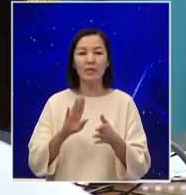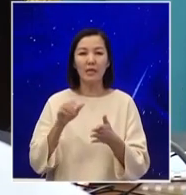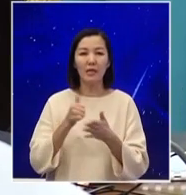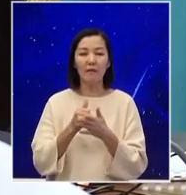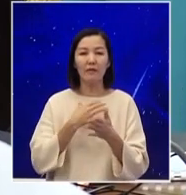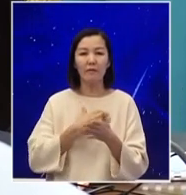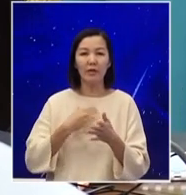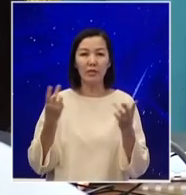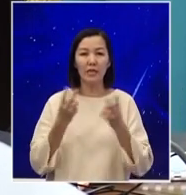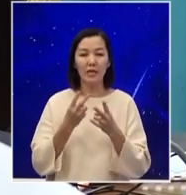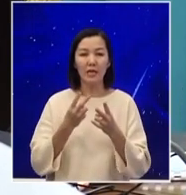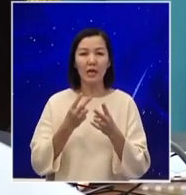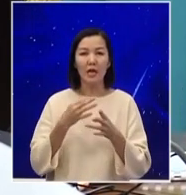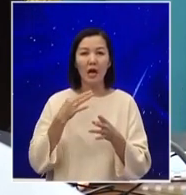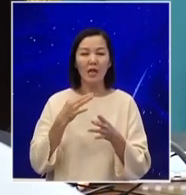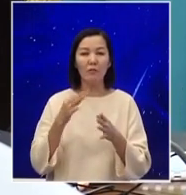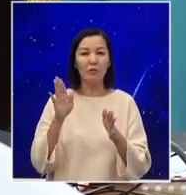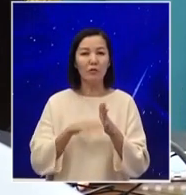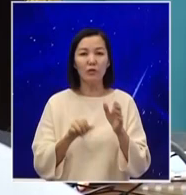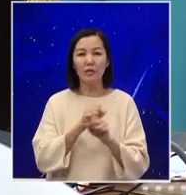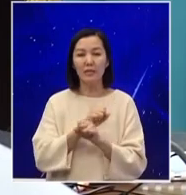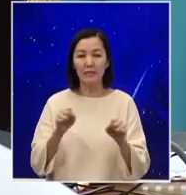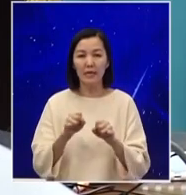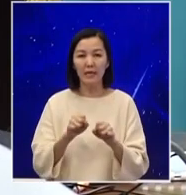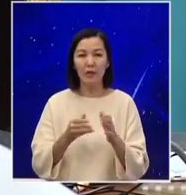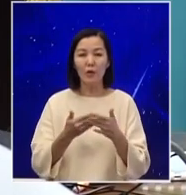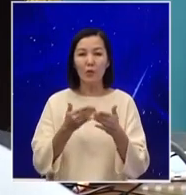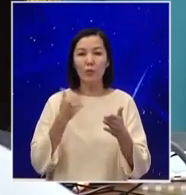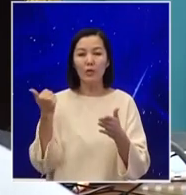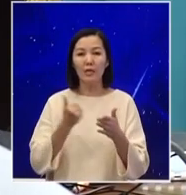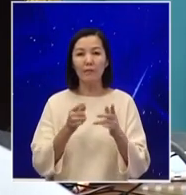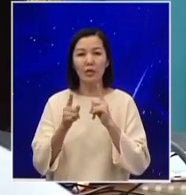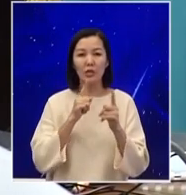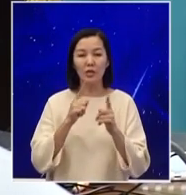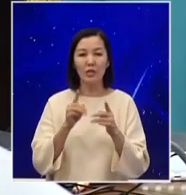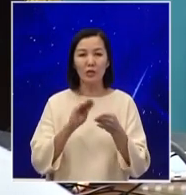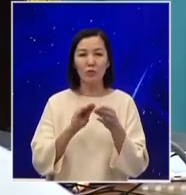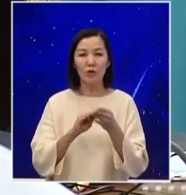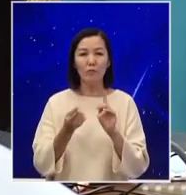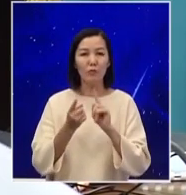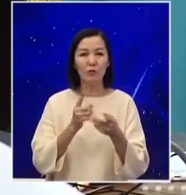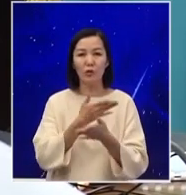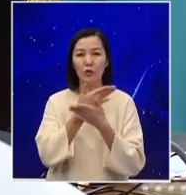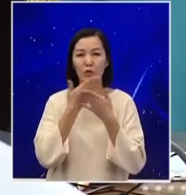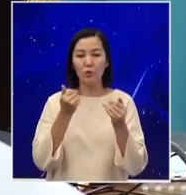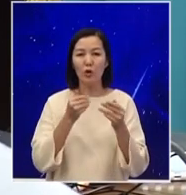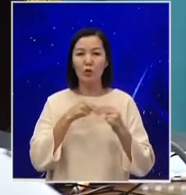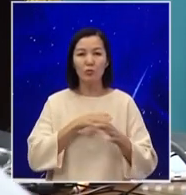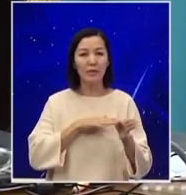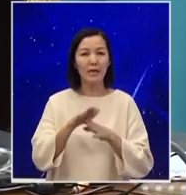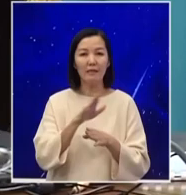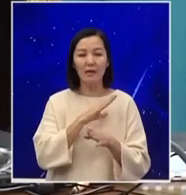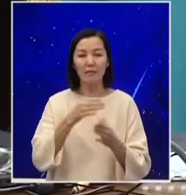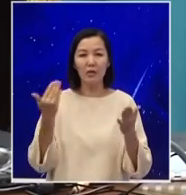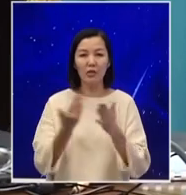Олай атүсті қарап, жасай салмаңыздар. Өткен аптадағы жиында көтерген мәселелер әлі сол күйінде ешқандай жұмыстар атқарылмаған.